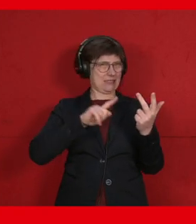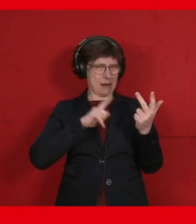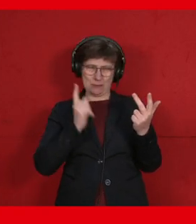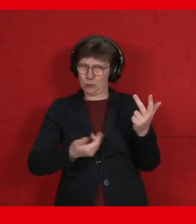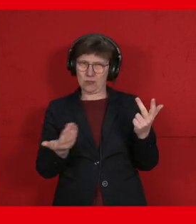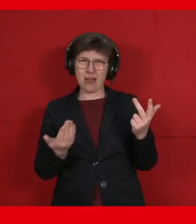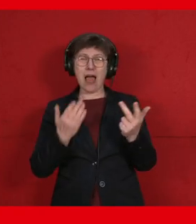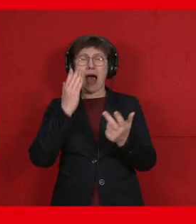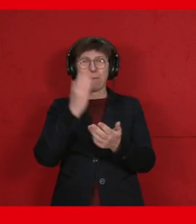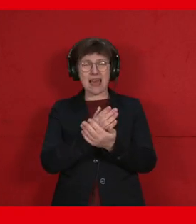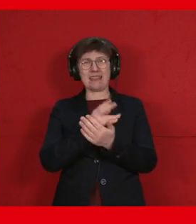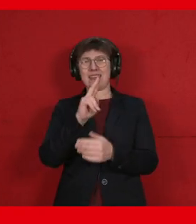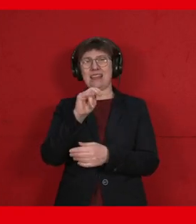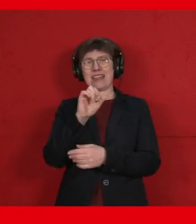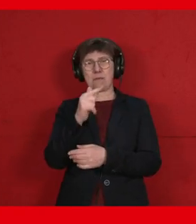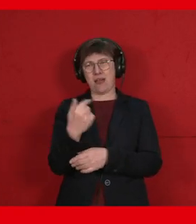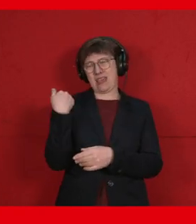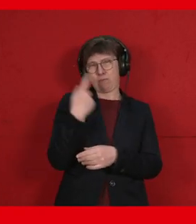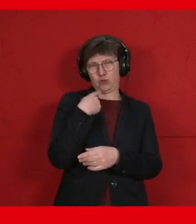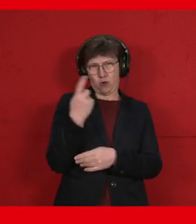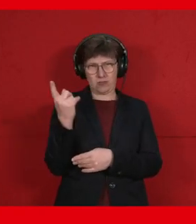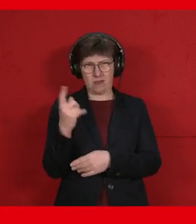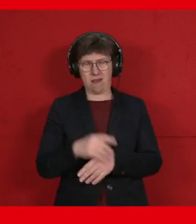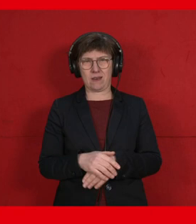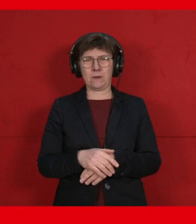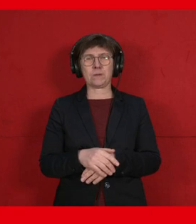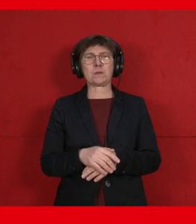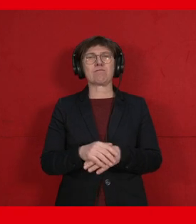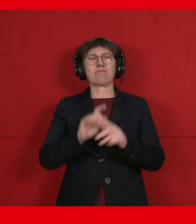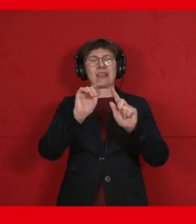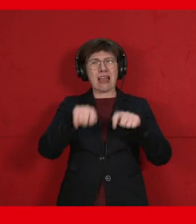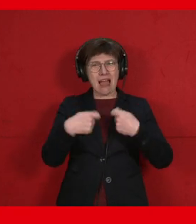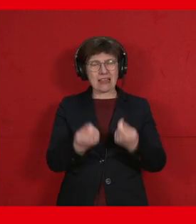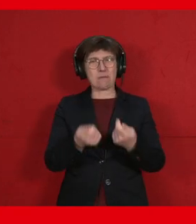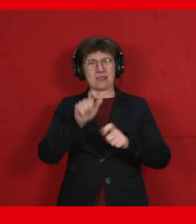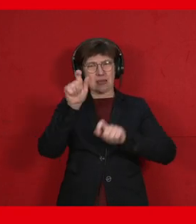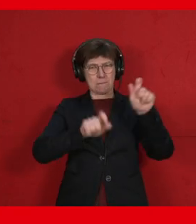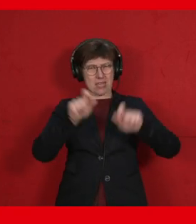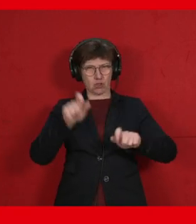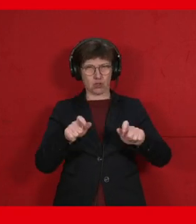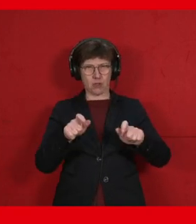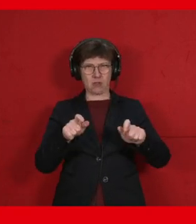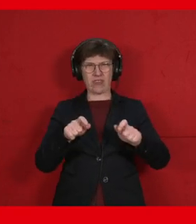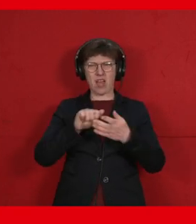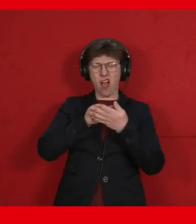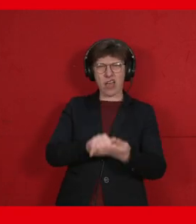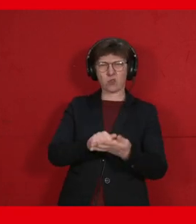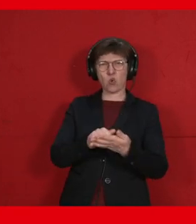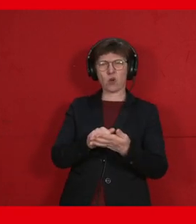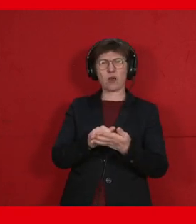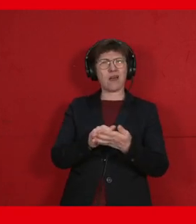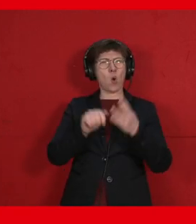Wenn das am Ende, und Kai Niebert hat das gesagt, wenn das am Ende zu etwas wird, wo die Menschen den Eindruck haben, dass